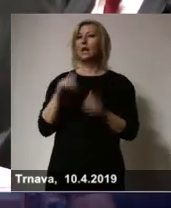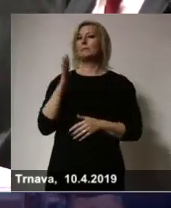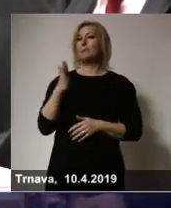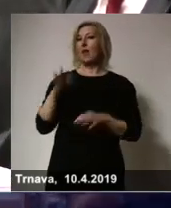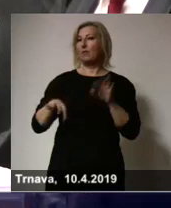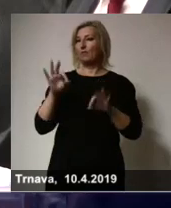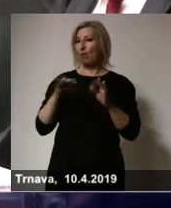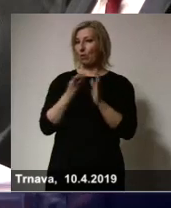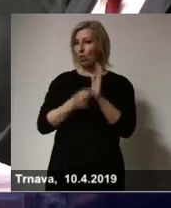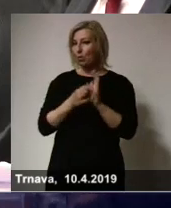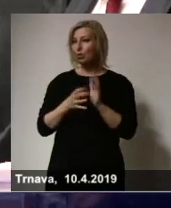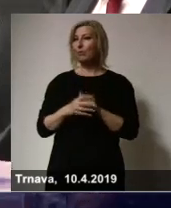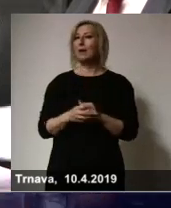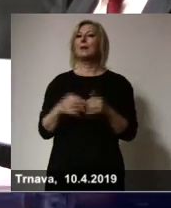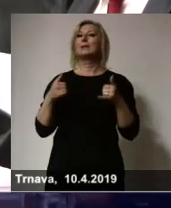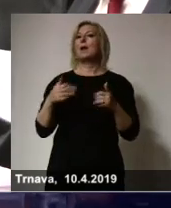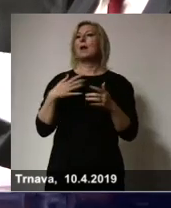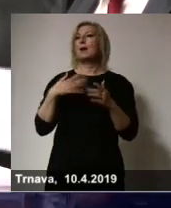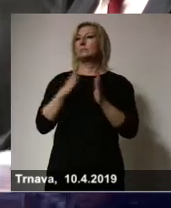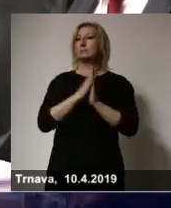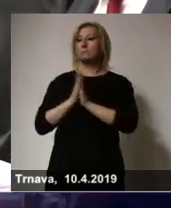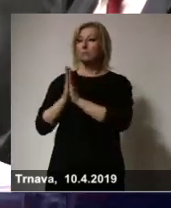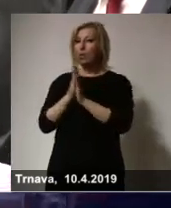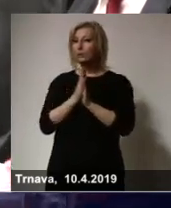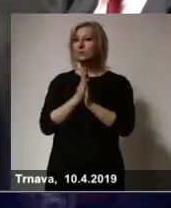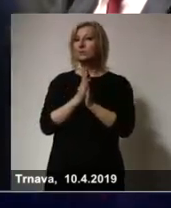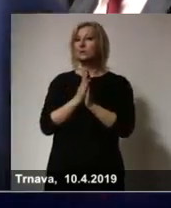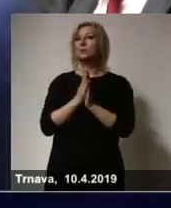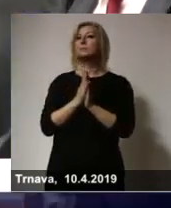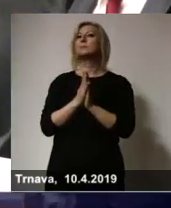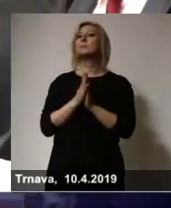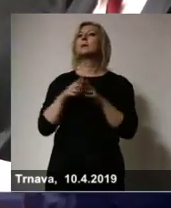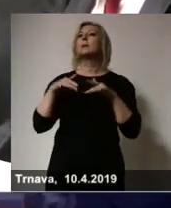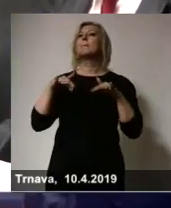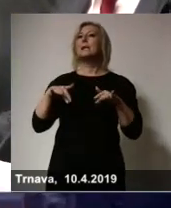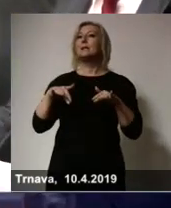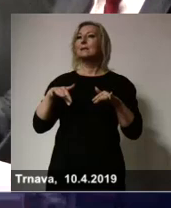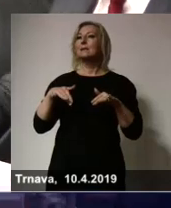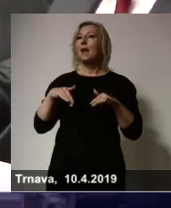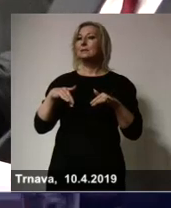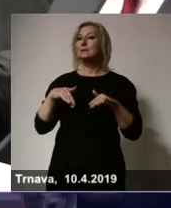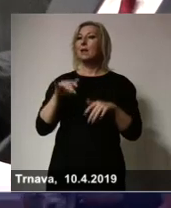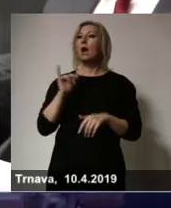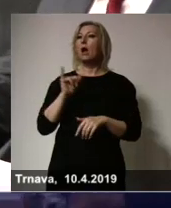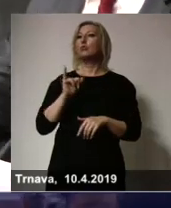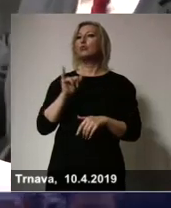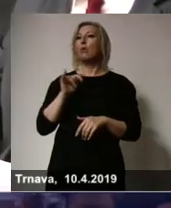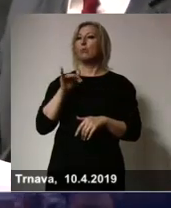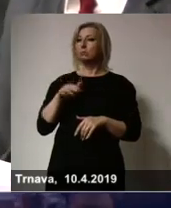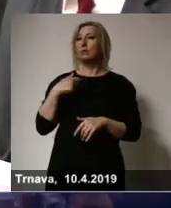období. Dovolím si vás požiadať o prezentáciu, aby sme zistili, či sme uznášania